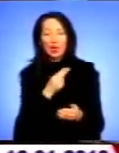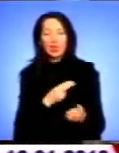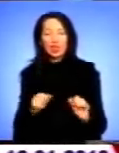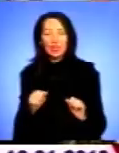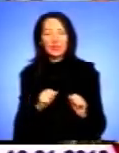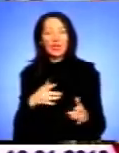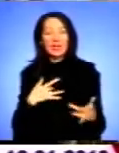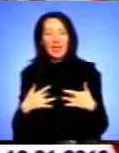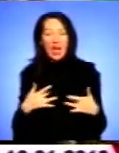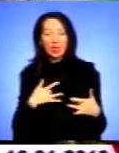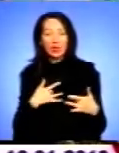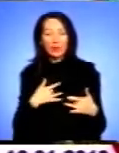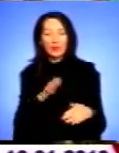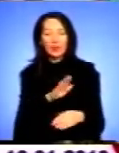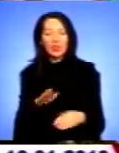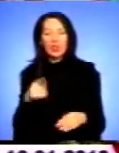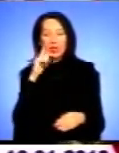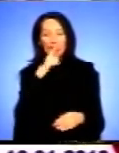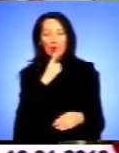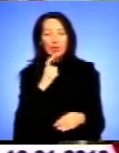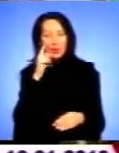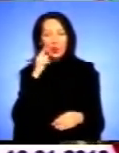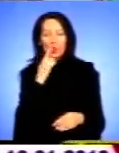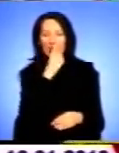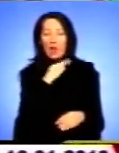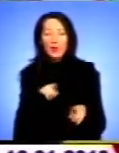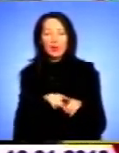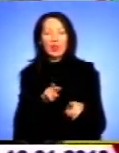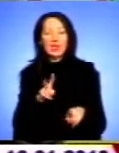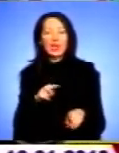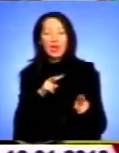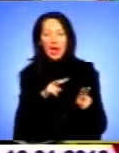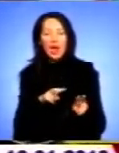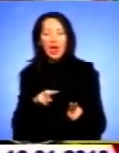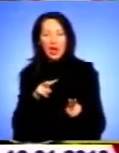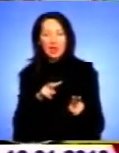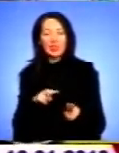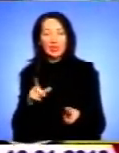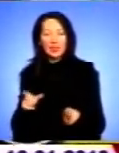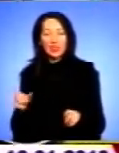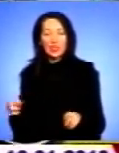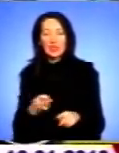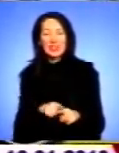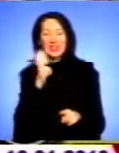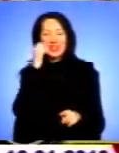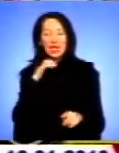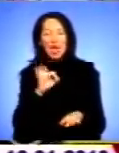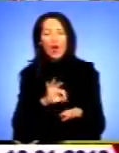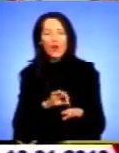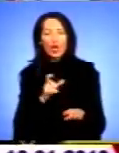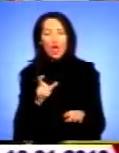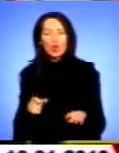Матвієвська. Діти зі сльозами, так само, як і глядачі, ці старенькі хворі люди і в